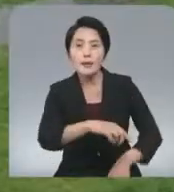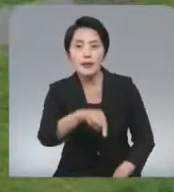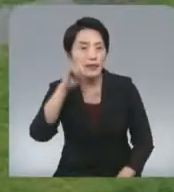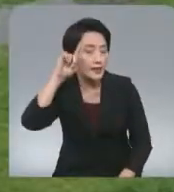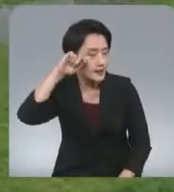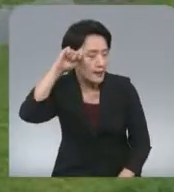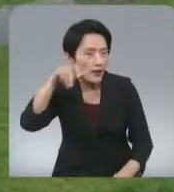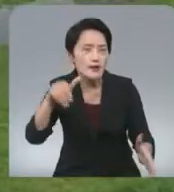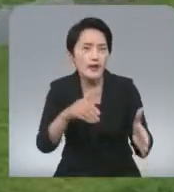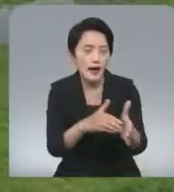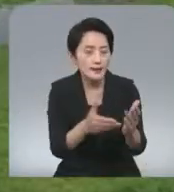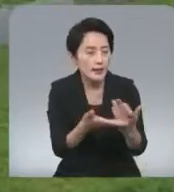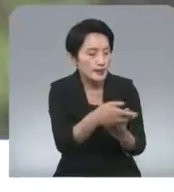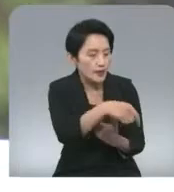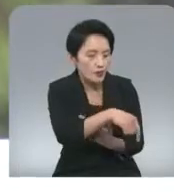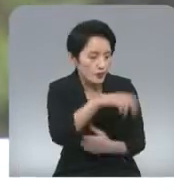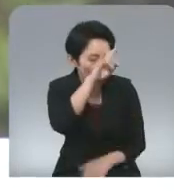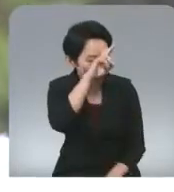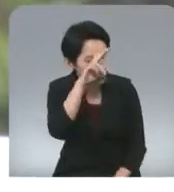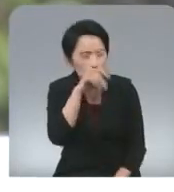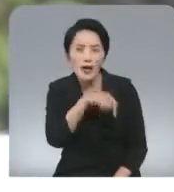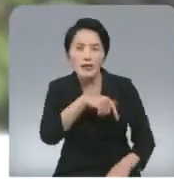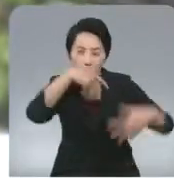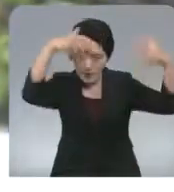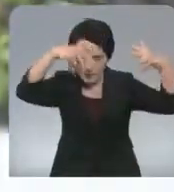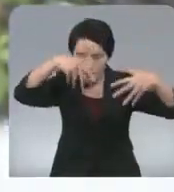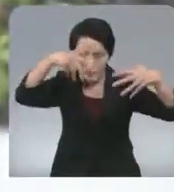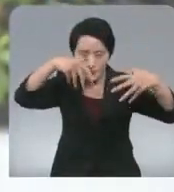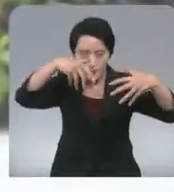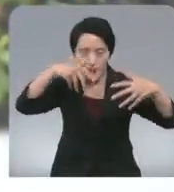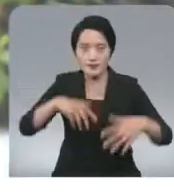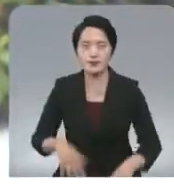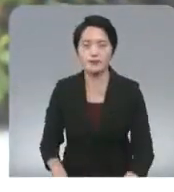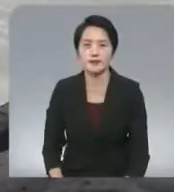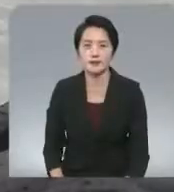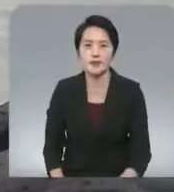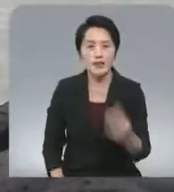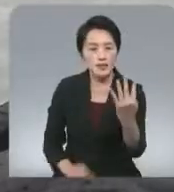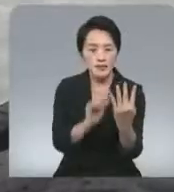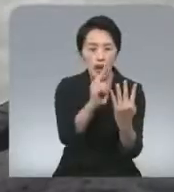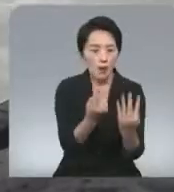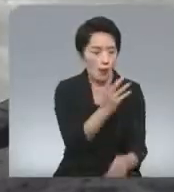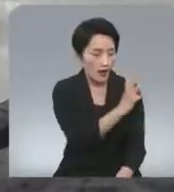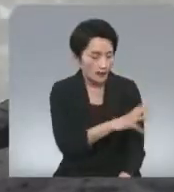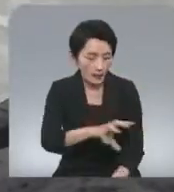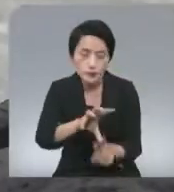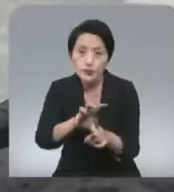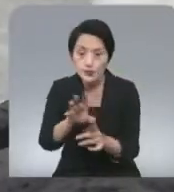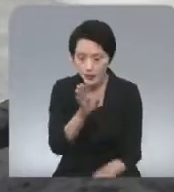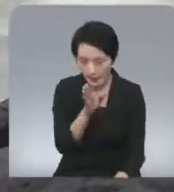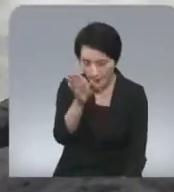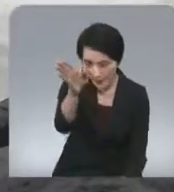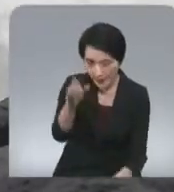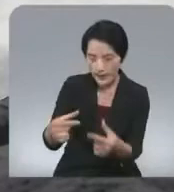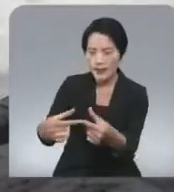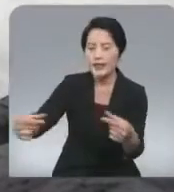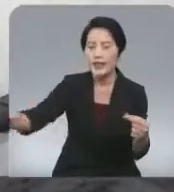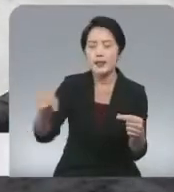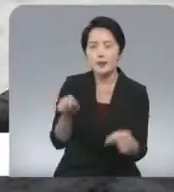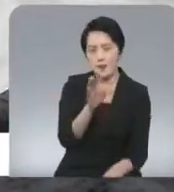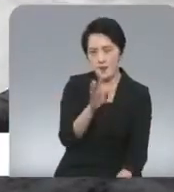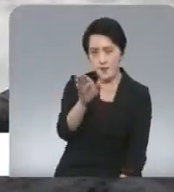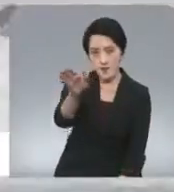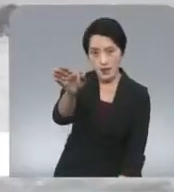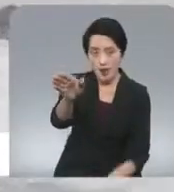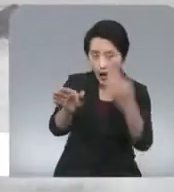в период с 20 мая по 2 июля в больнице и обратились 355 человек с жалобами на